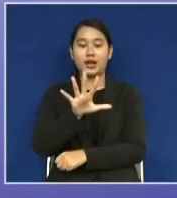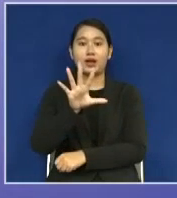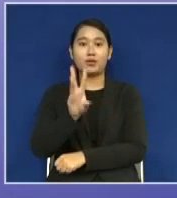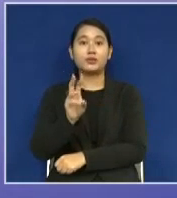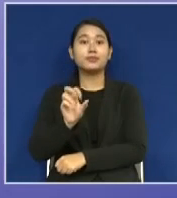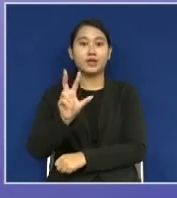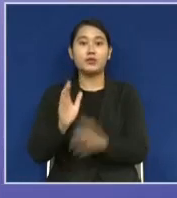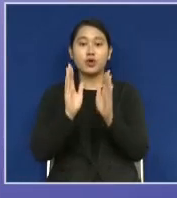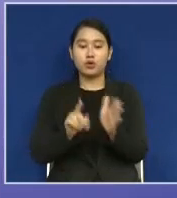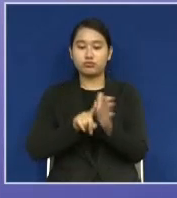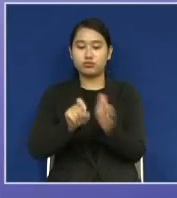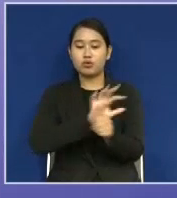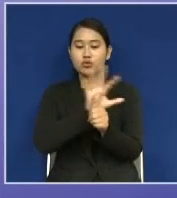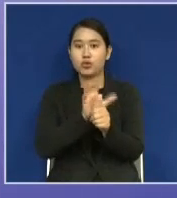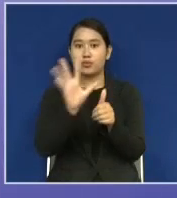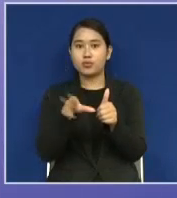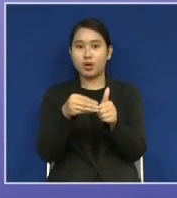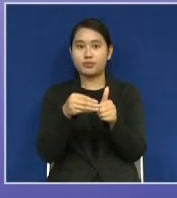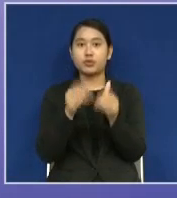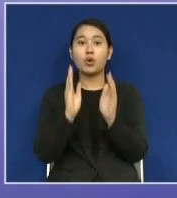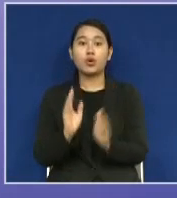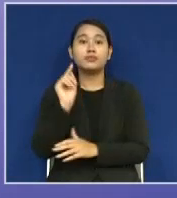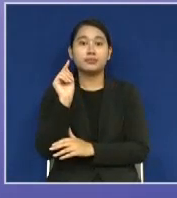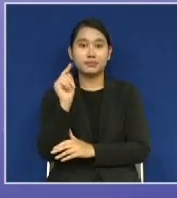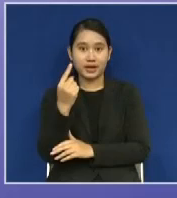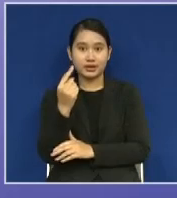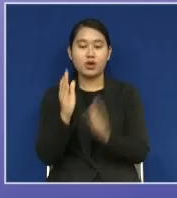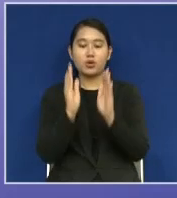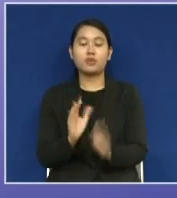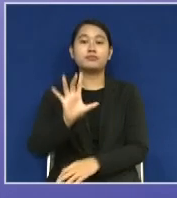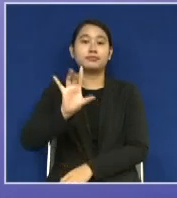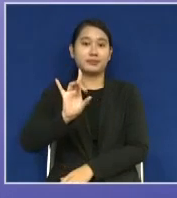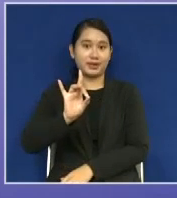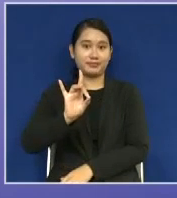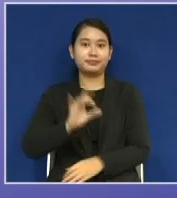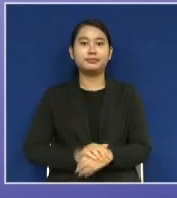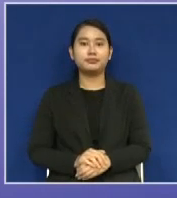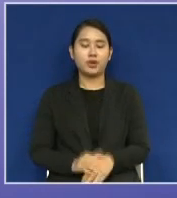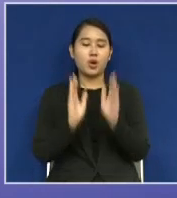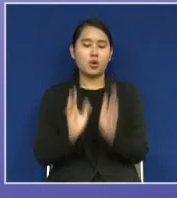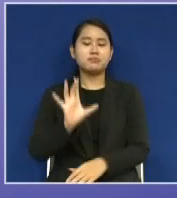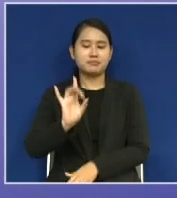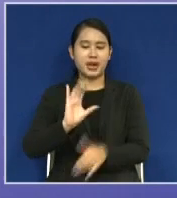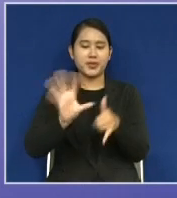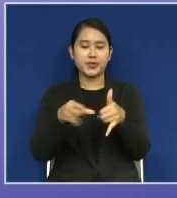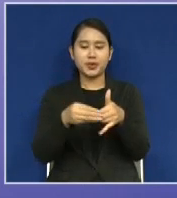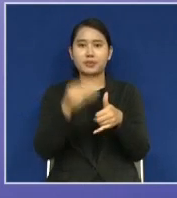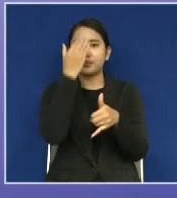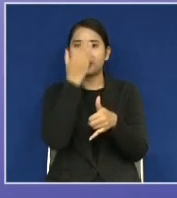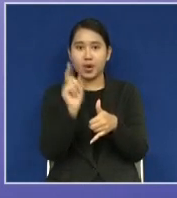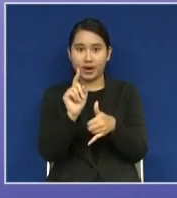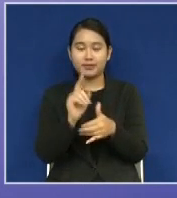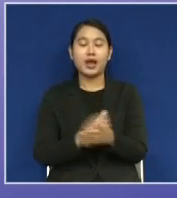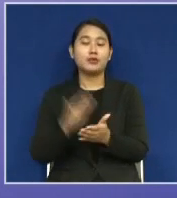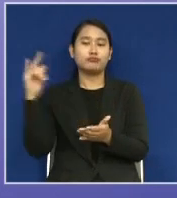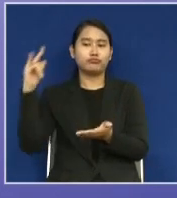จำนวนผู้ติดเชื้อรายใหม่ของเราในวันนี้มีจำนวนทั้งสิ้น8รายค่ะโดยทั้ง8รายเป็นผู้ป่วยที่เดินทางกลับม